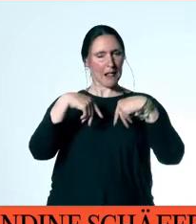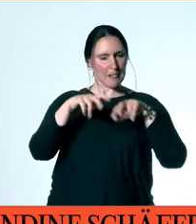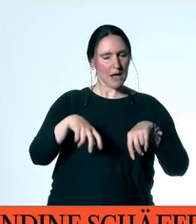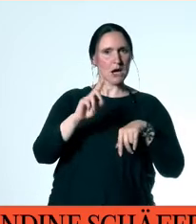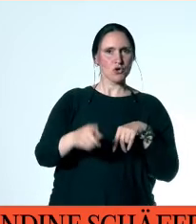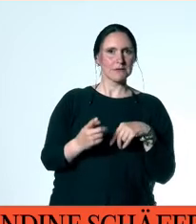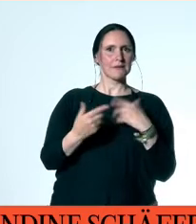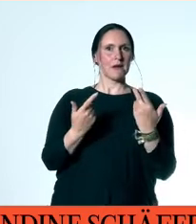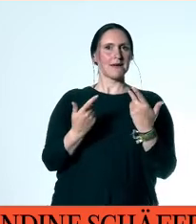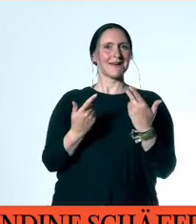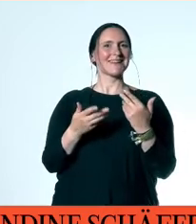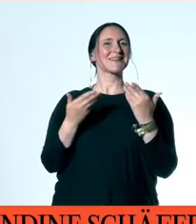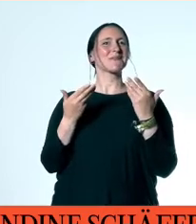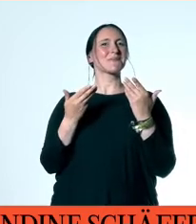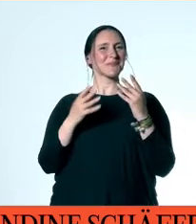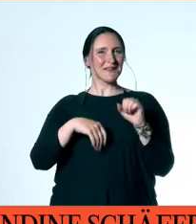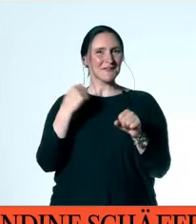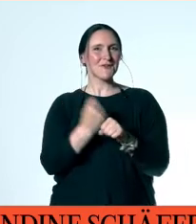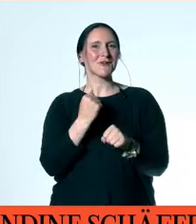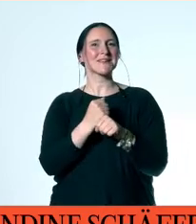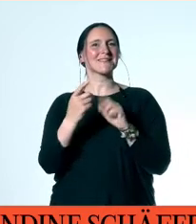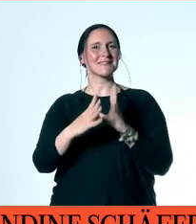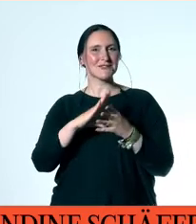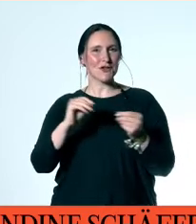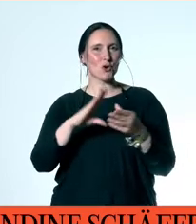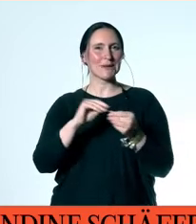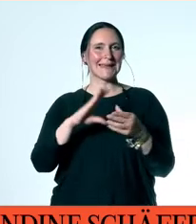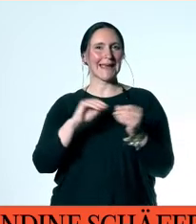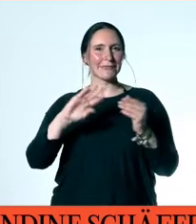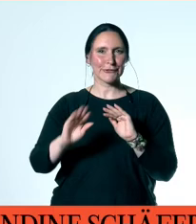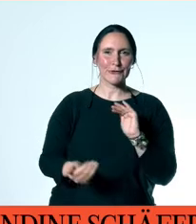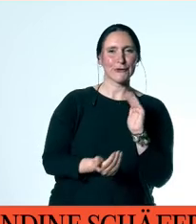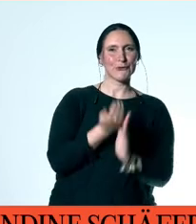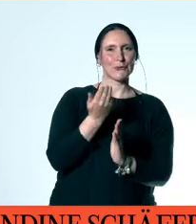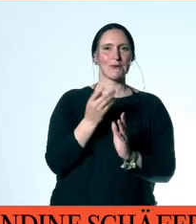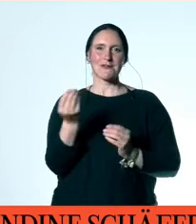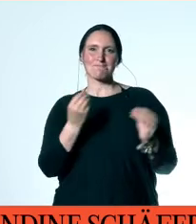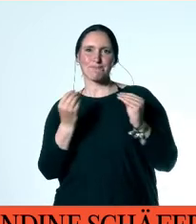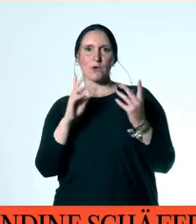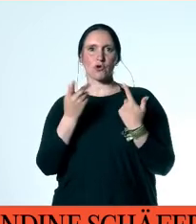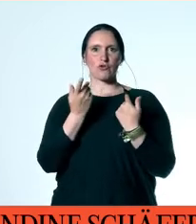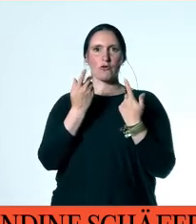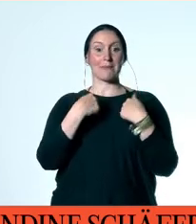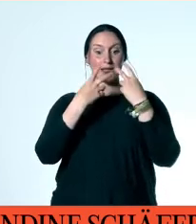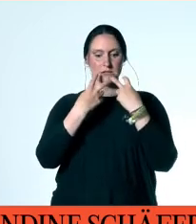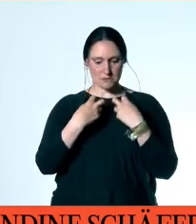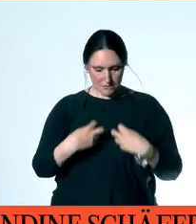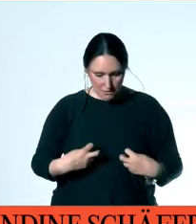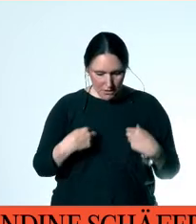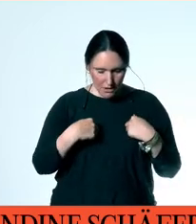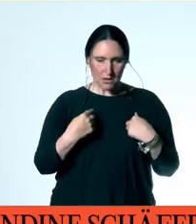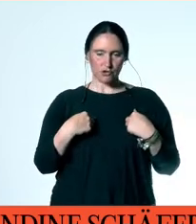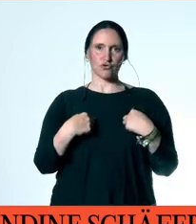das Wissen, die Ideen, die es in unserer Community gibt, zu vermitteln, rauszubringen,